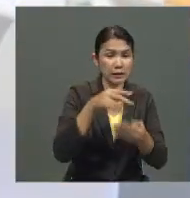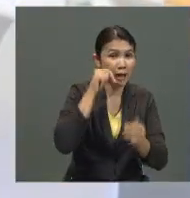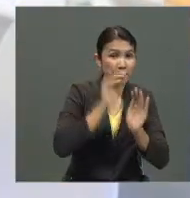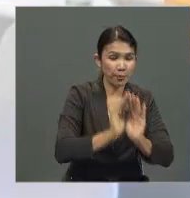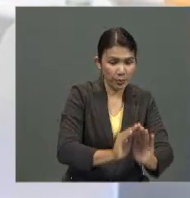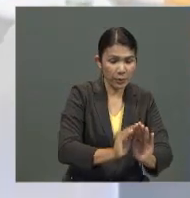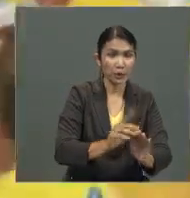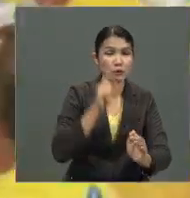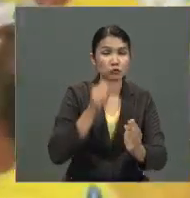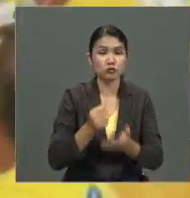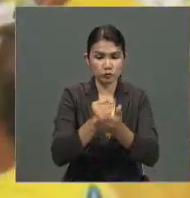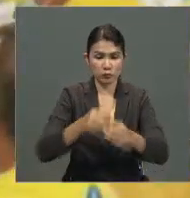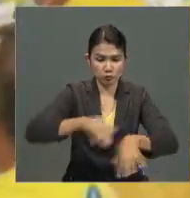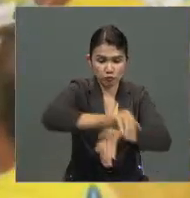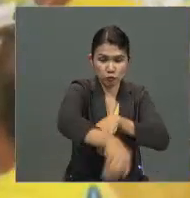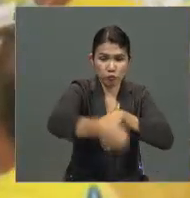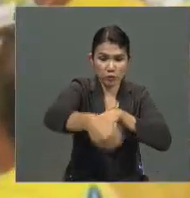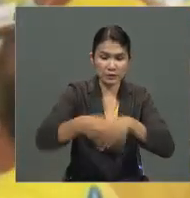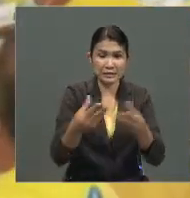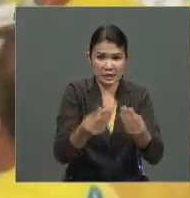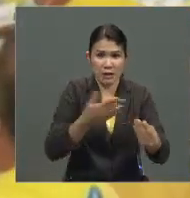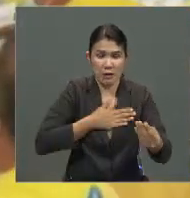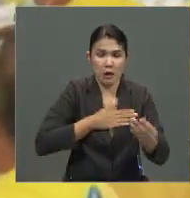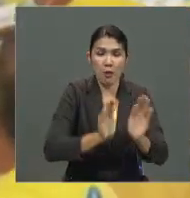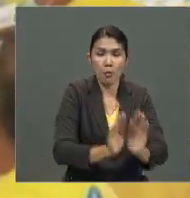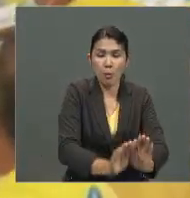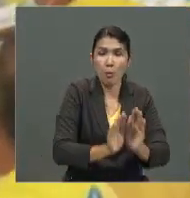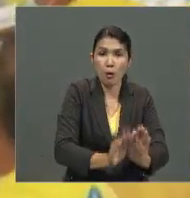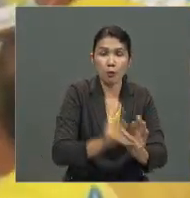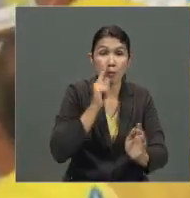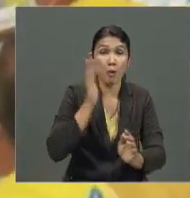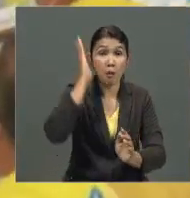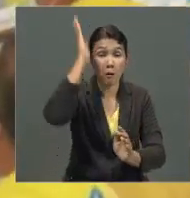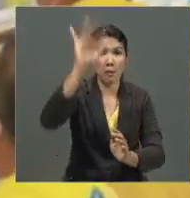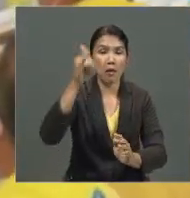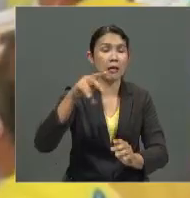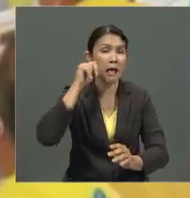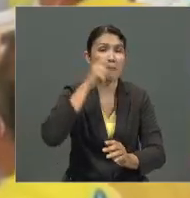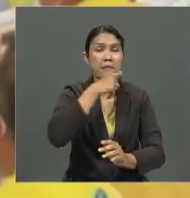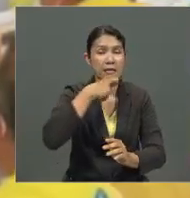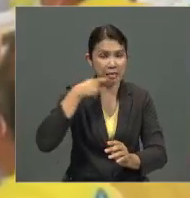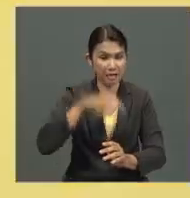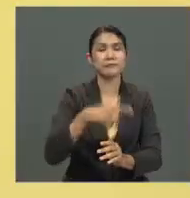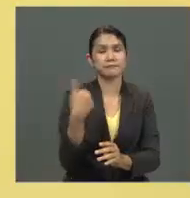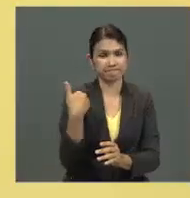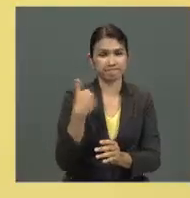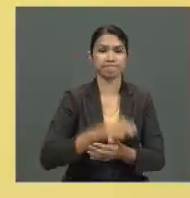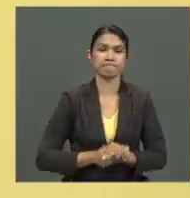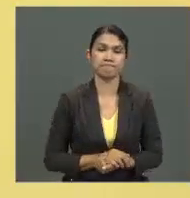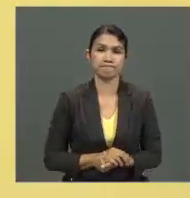พร้อมรณรงค์ให้ประชาชนขุดบ่อน้ำในพื้นที่ของตนเองไว้ใช้รองรับสถานการณ์ภัยแล้งที่อาจจะเกิดขึ้นได้ในพื้นที่ครับ